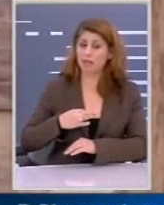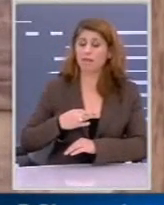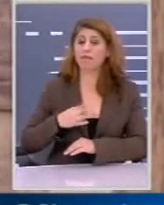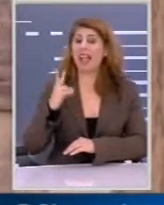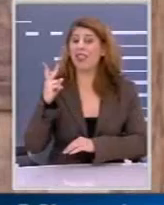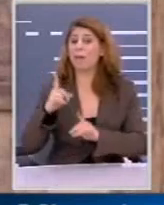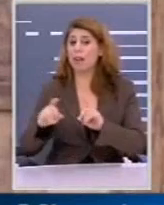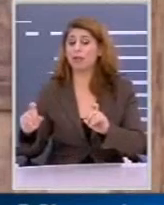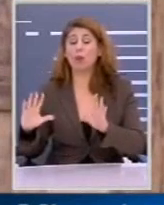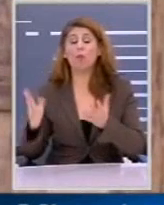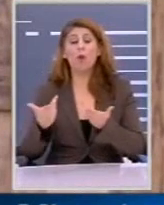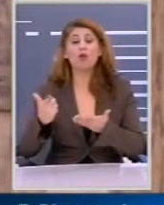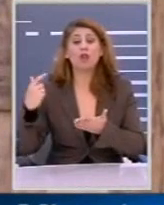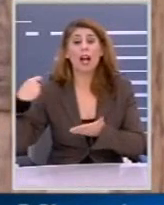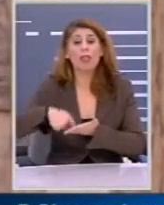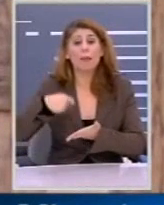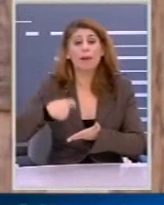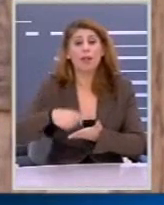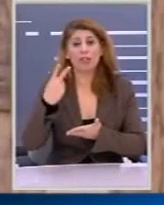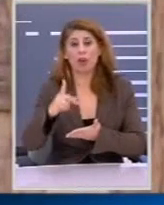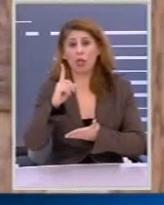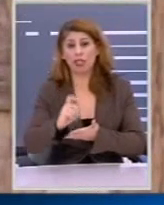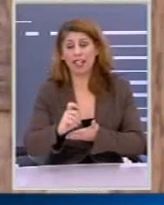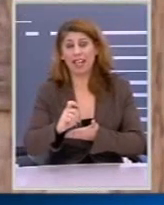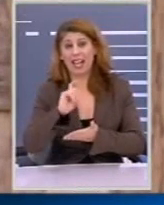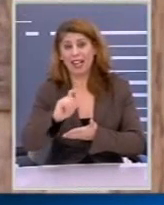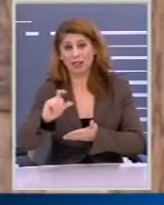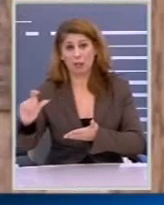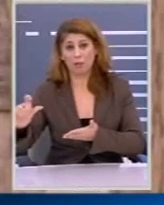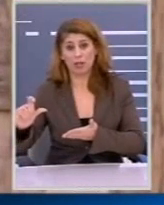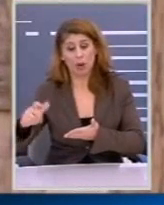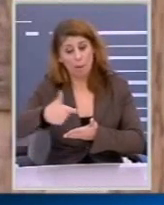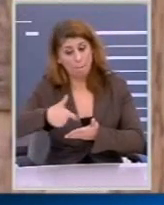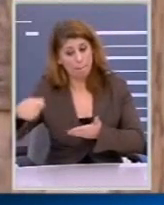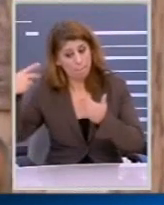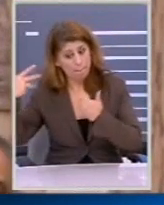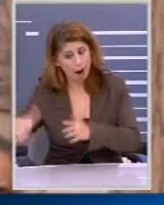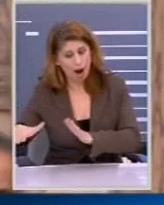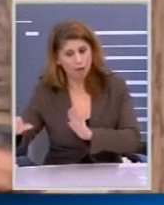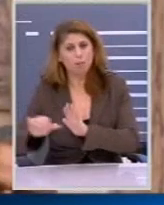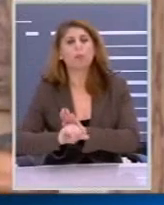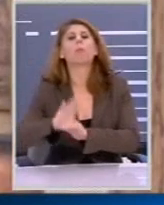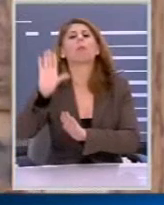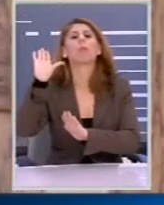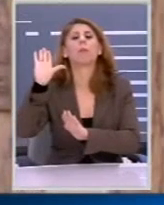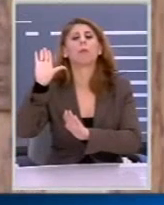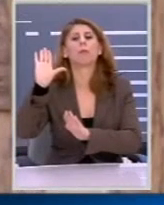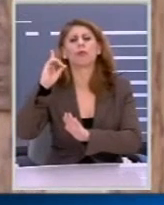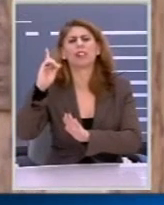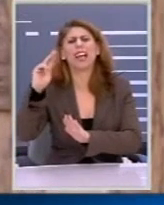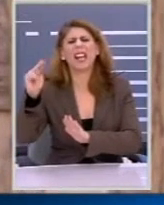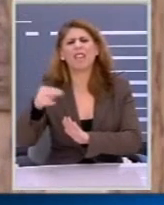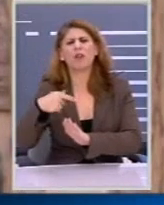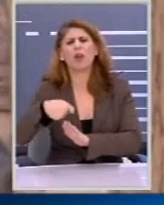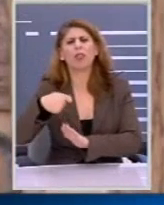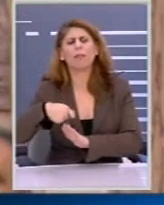θα πληρώσετε τα 210 εκατομμύρια δανεικά και αγύριστα που έχετε να πληρώσετε ακόμα και ένα ευρώ από